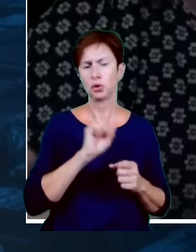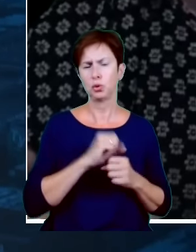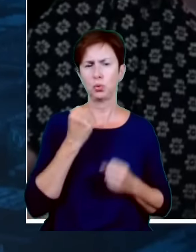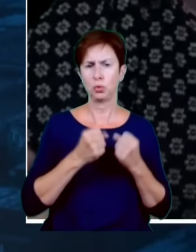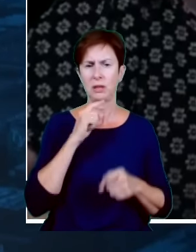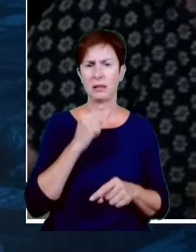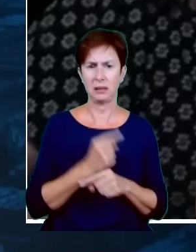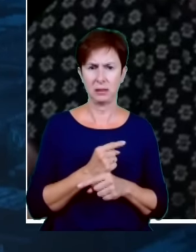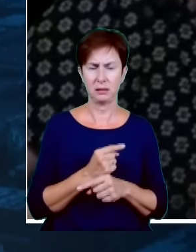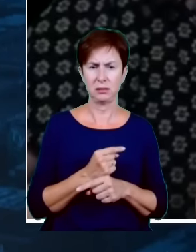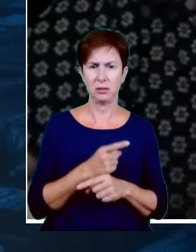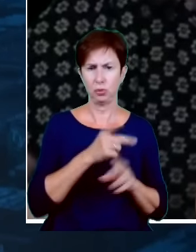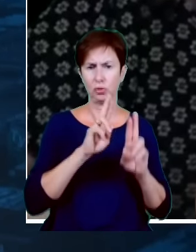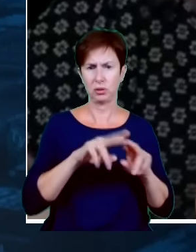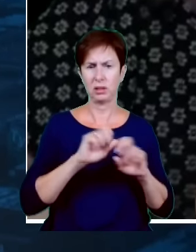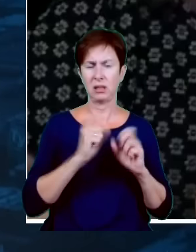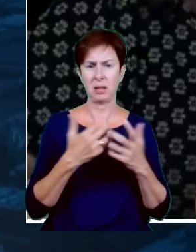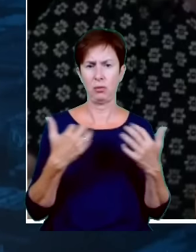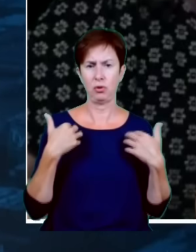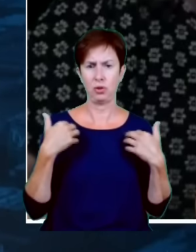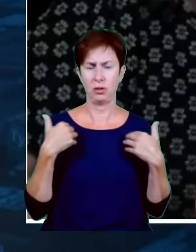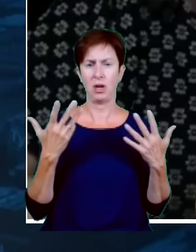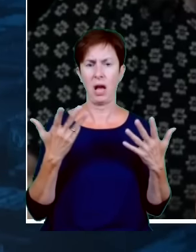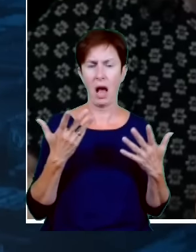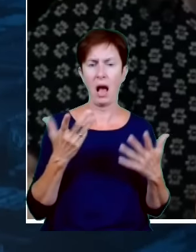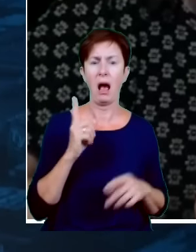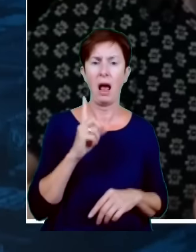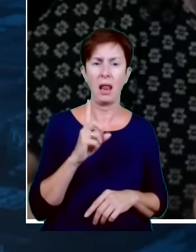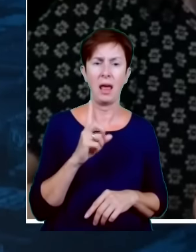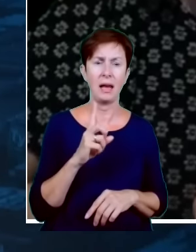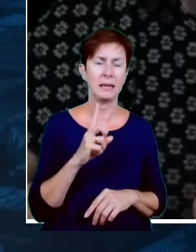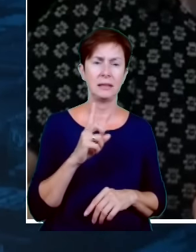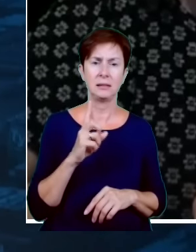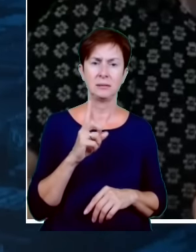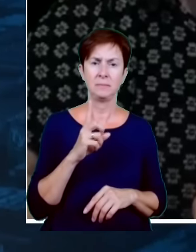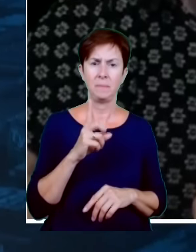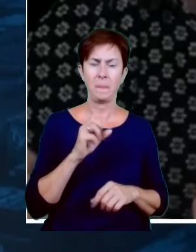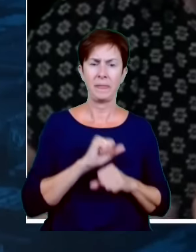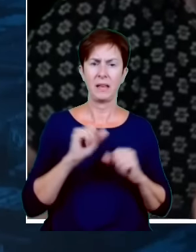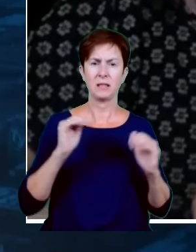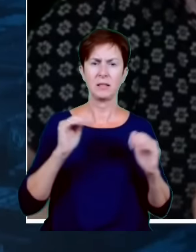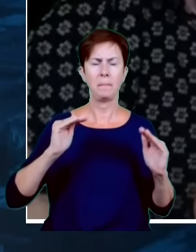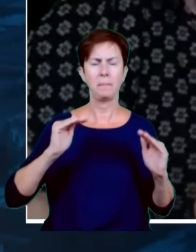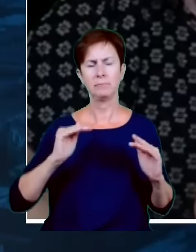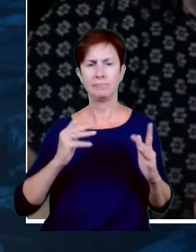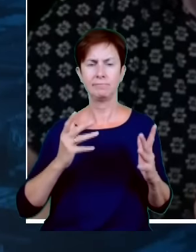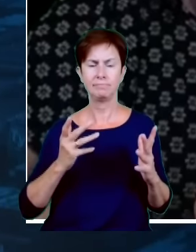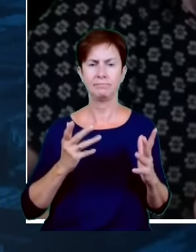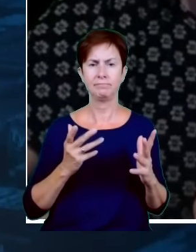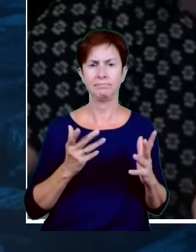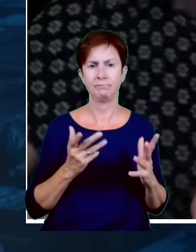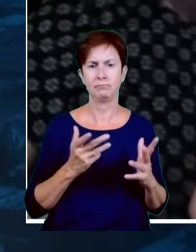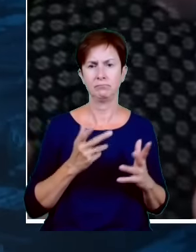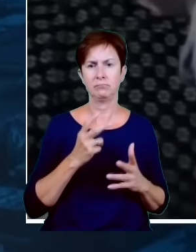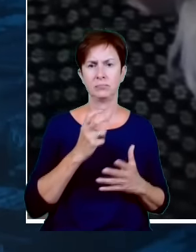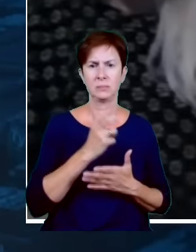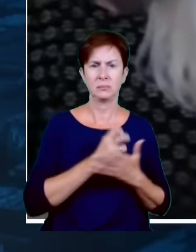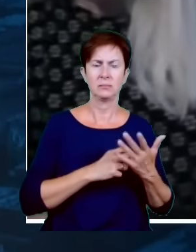tą kobietą na całe życie ale też po prostu czasami jest to jakby mniejsze zło w sensie ta aborcja